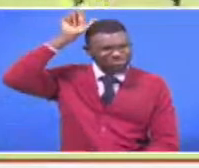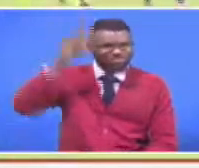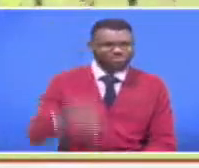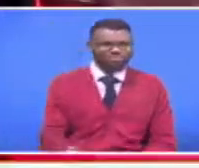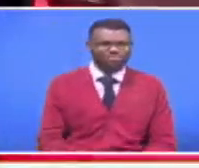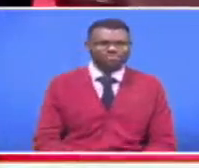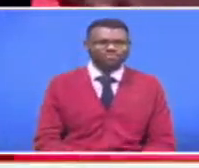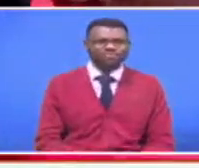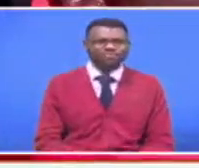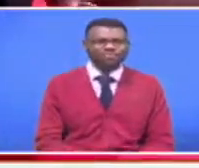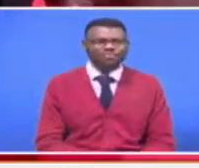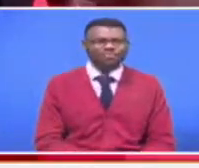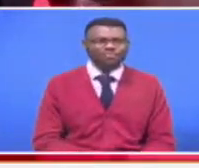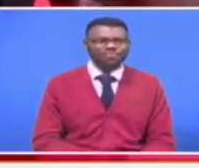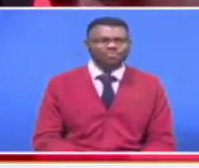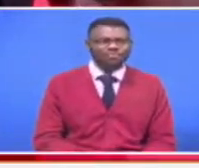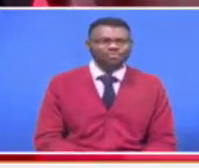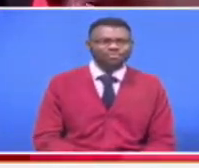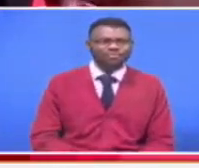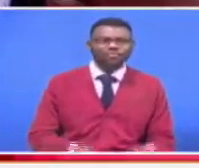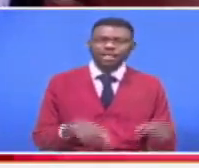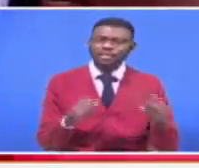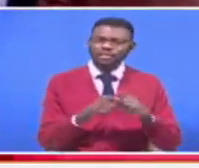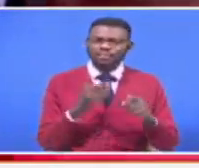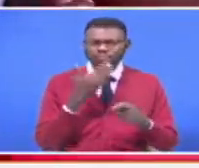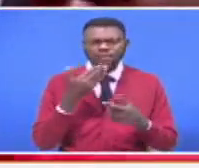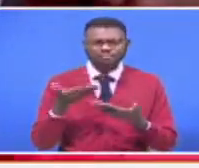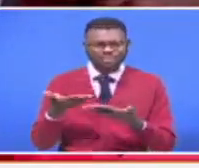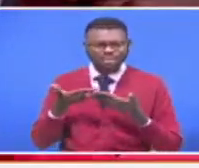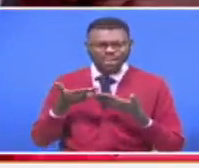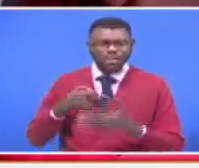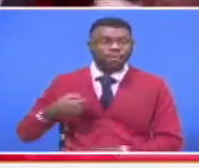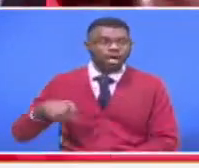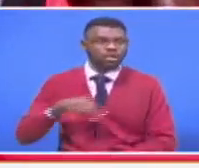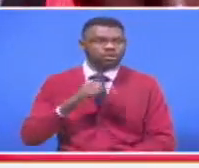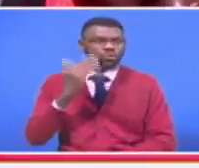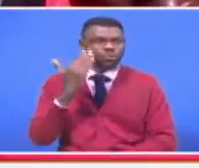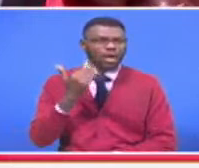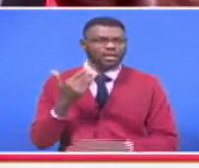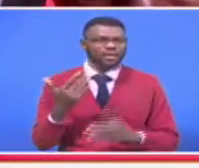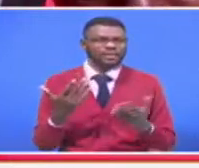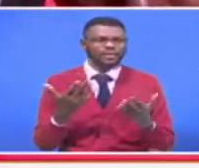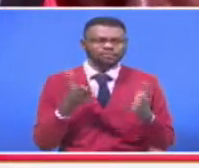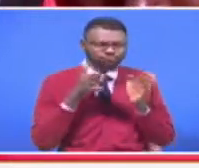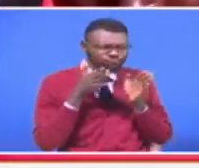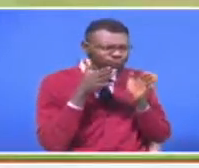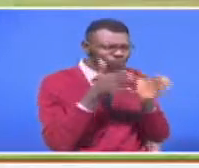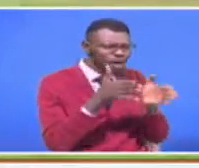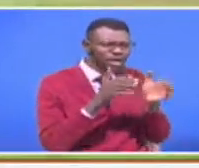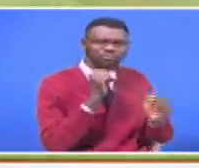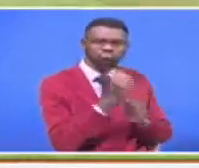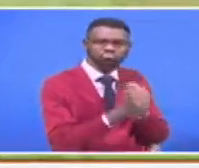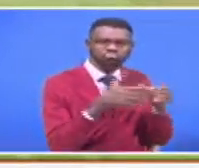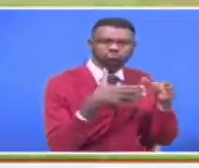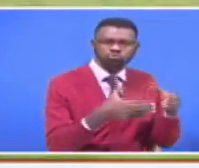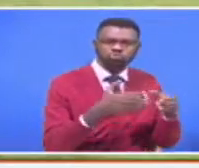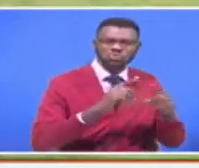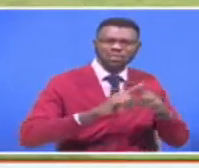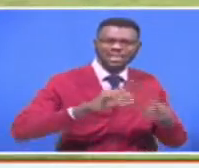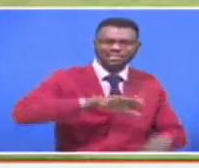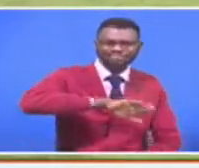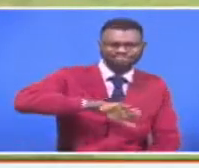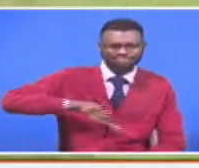Men, sana, at least pia waangalie side yetu, like, basically wamebase kwa athletes sana and like footballers as